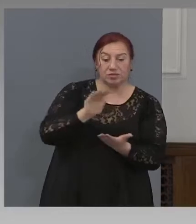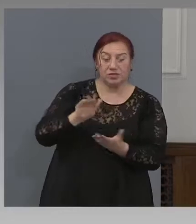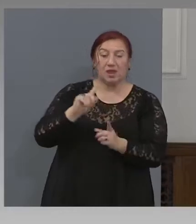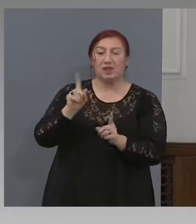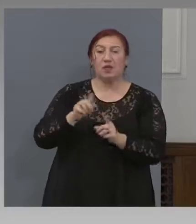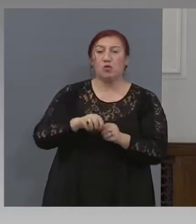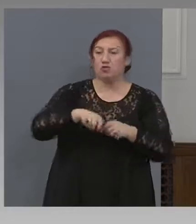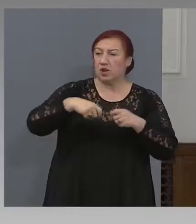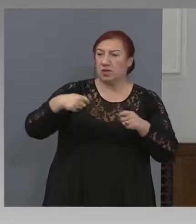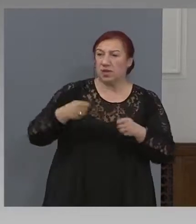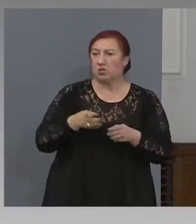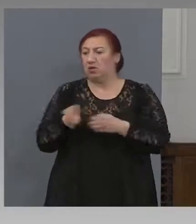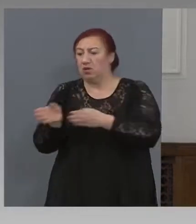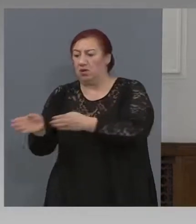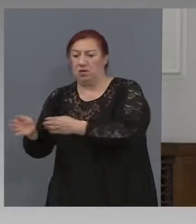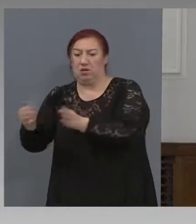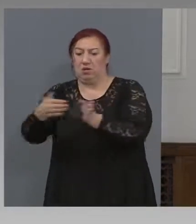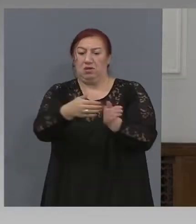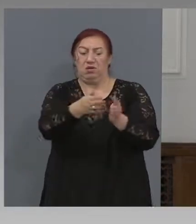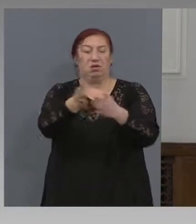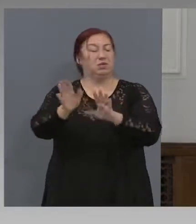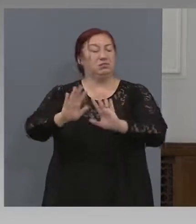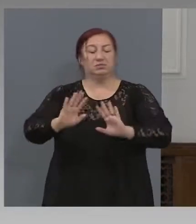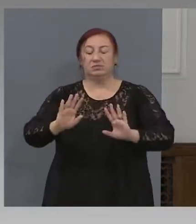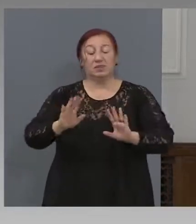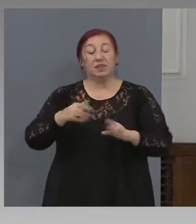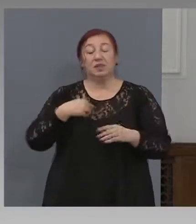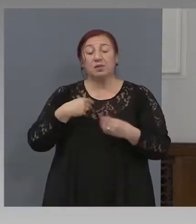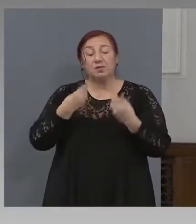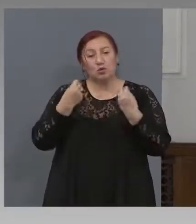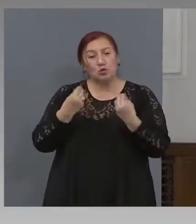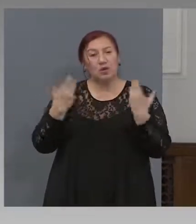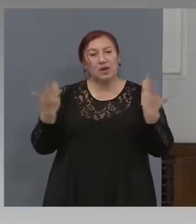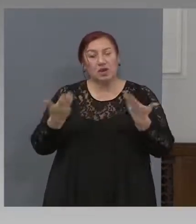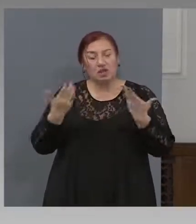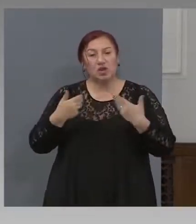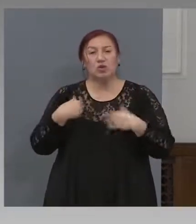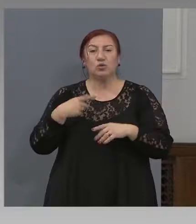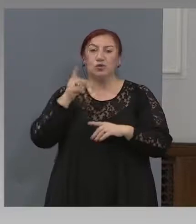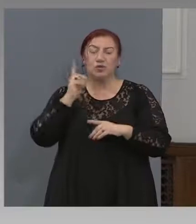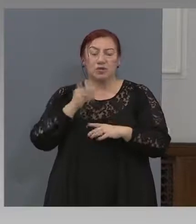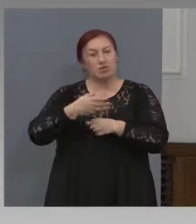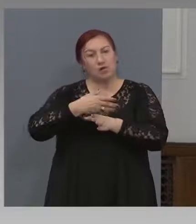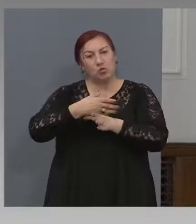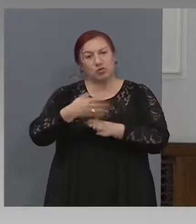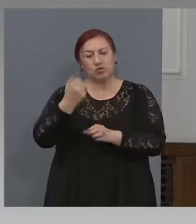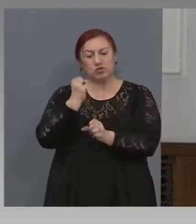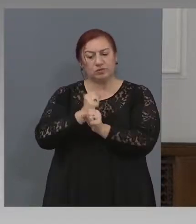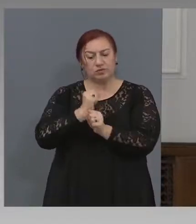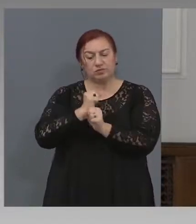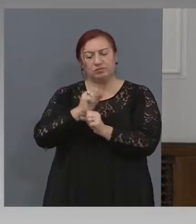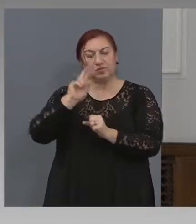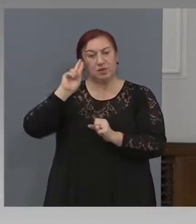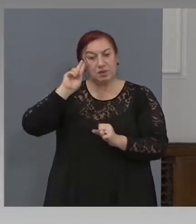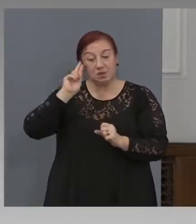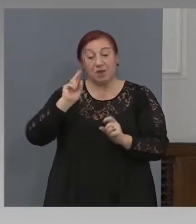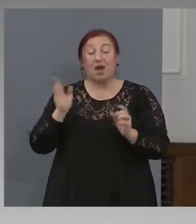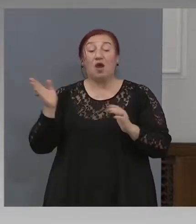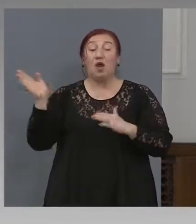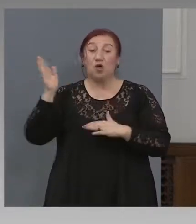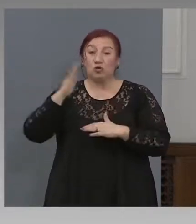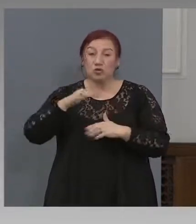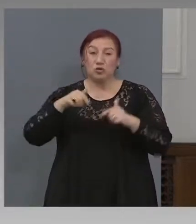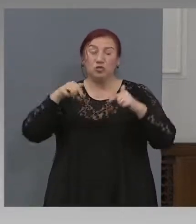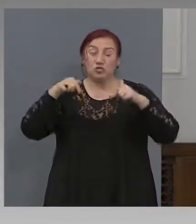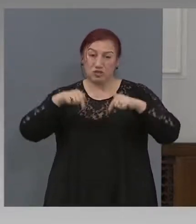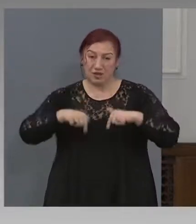на доставка. Така че има много добри неща, които ние трябва да продължаваме да изпълняваме, а още повече сега в тази